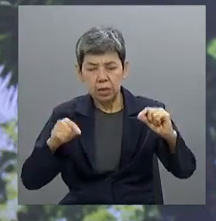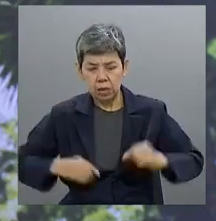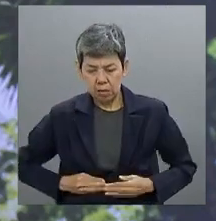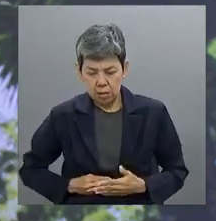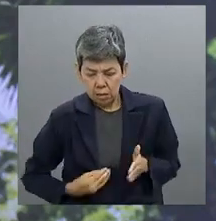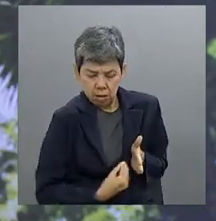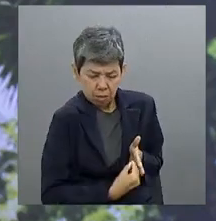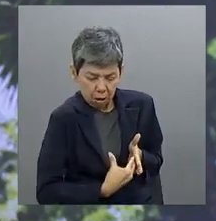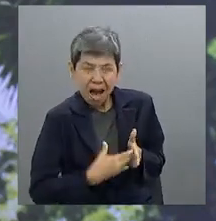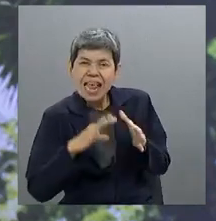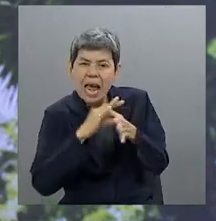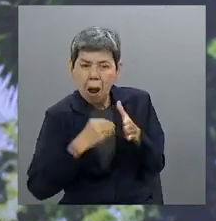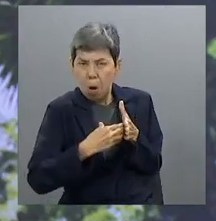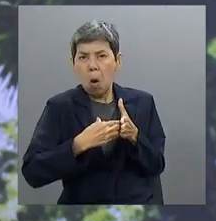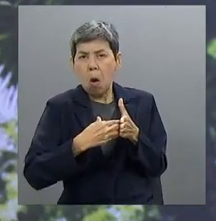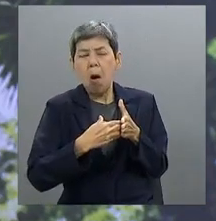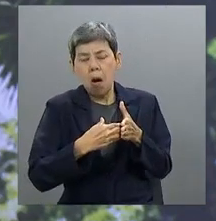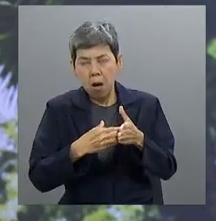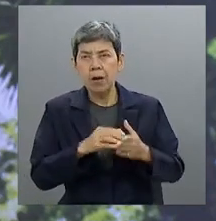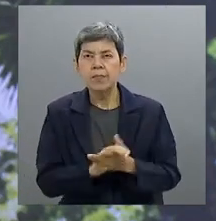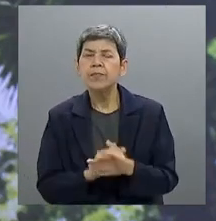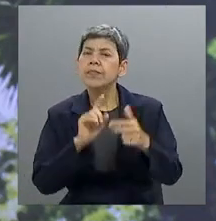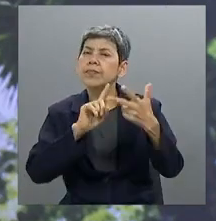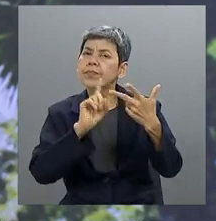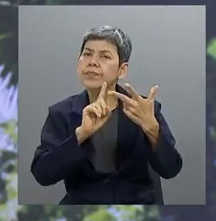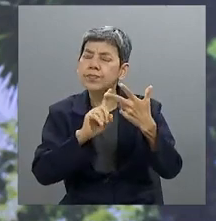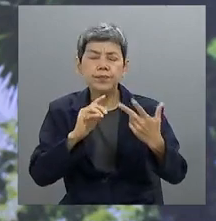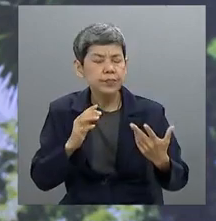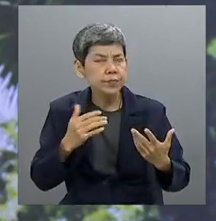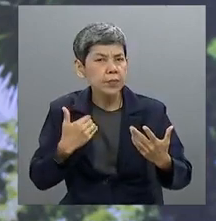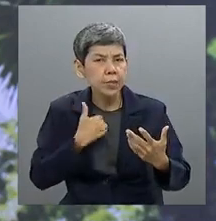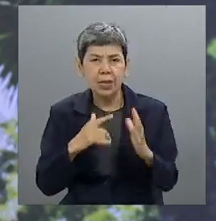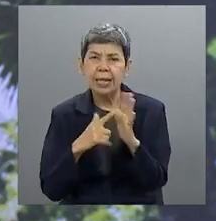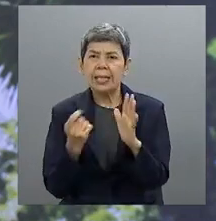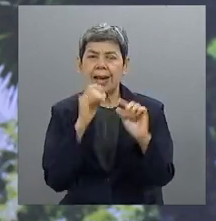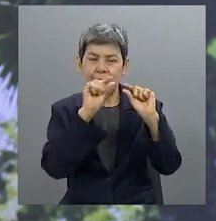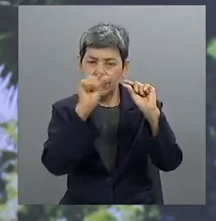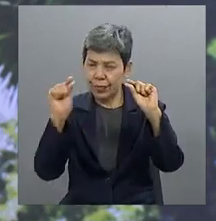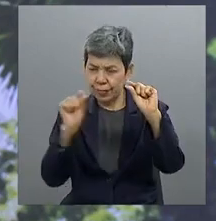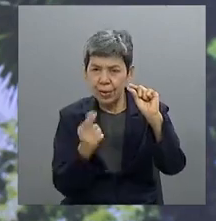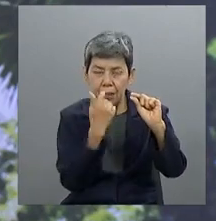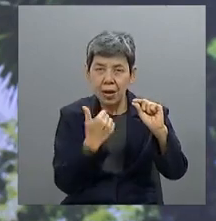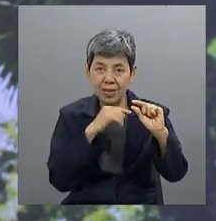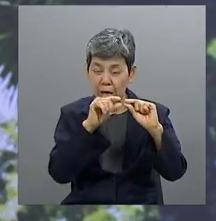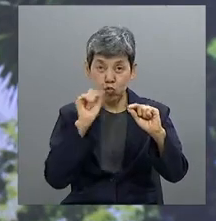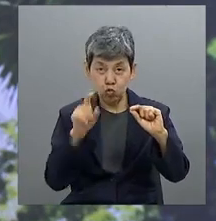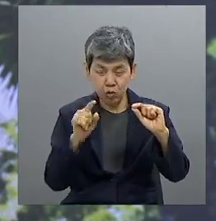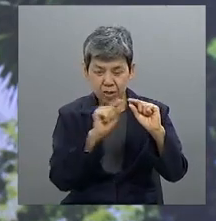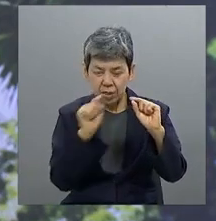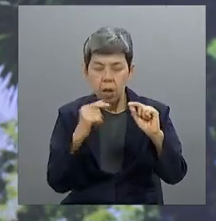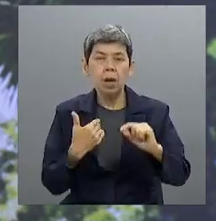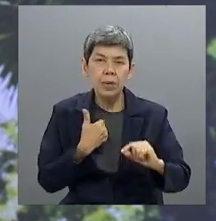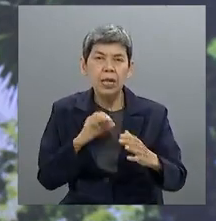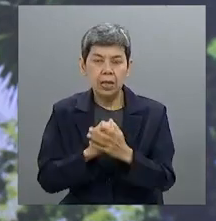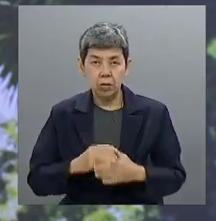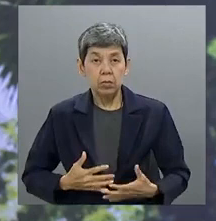ดเชื้อในช่องท้องบ่อยๆคนที่อาจจะใช้ยาคุมกำเนิดบางชนิดเช่นยาคุมฉุกเฉินเนี่ยความเสี่ยงเรื่องตั้งครรภ์นอก